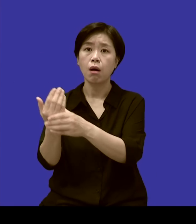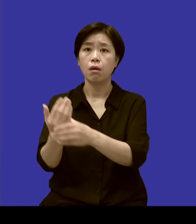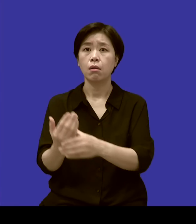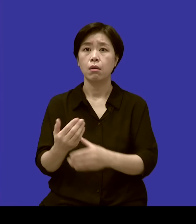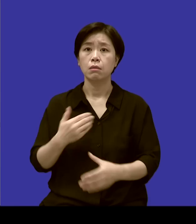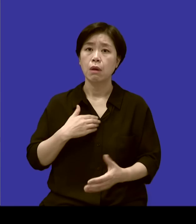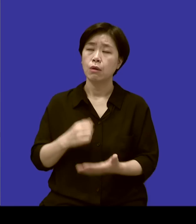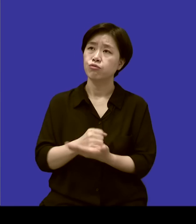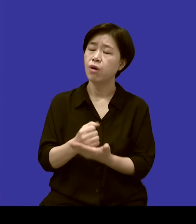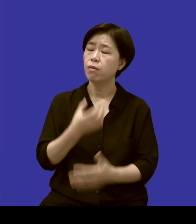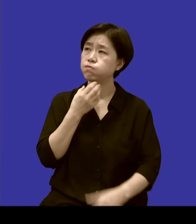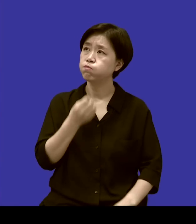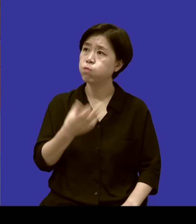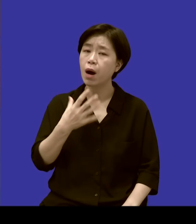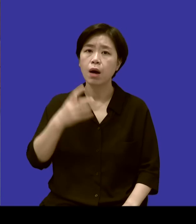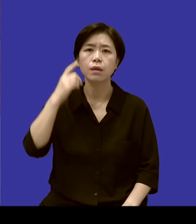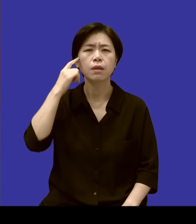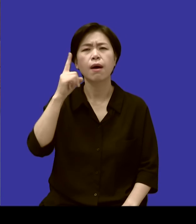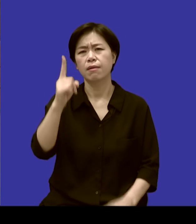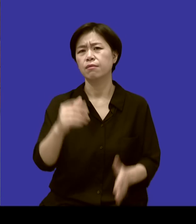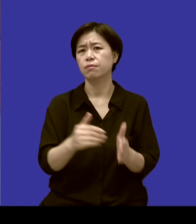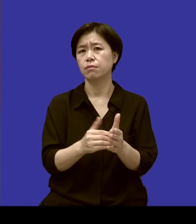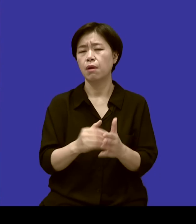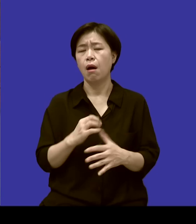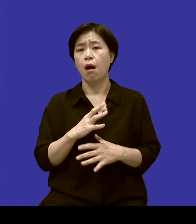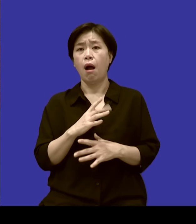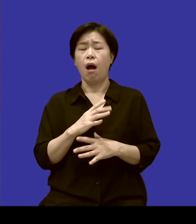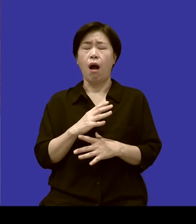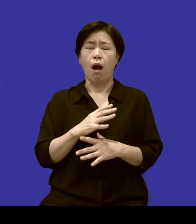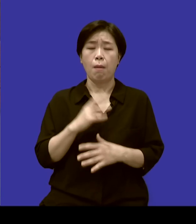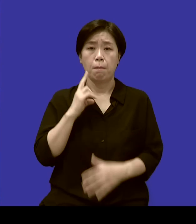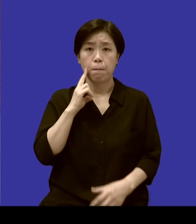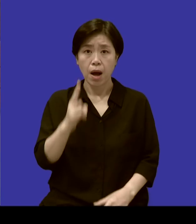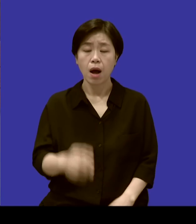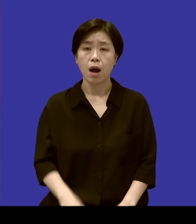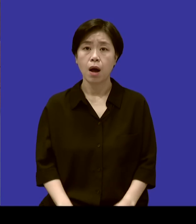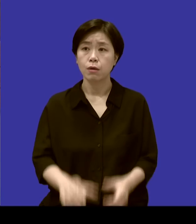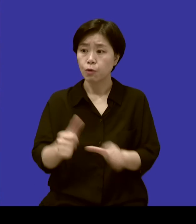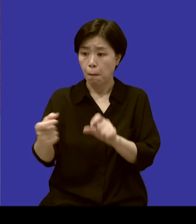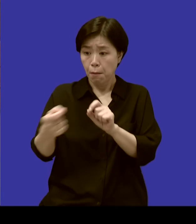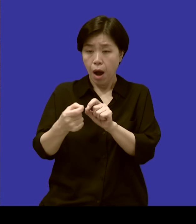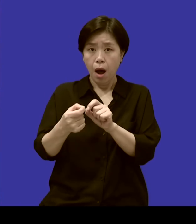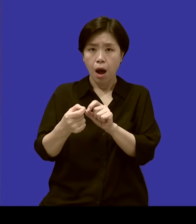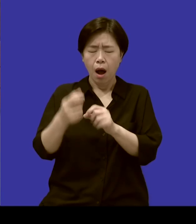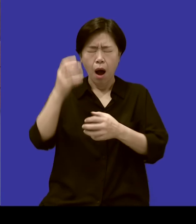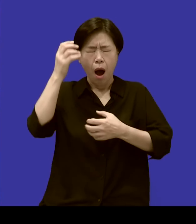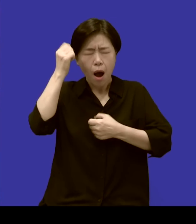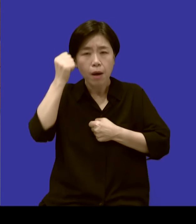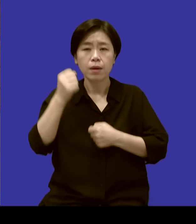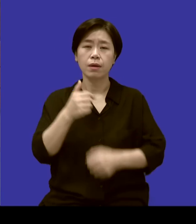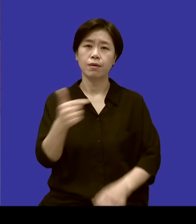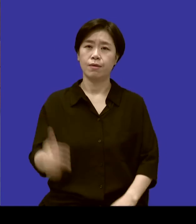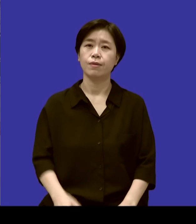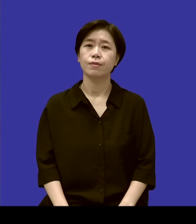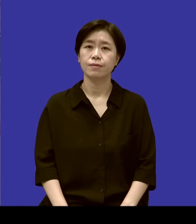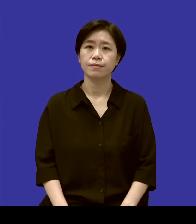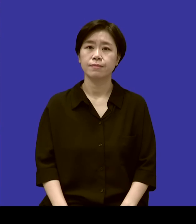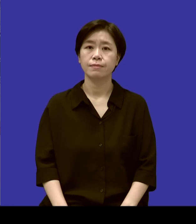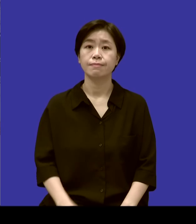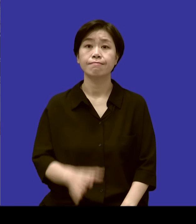이런 팔짱가 보다 이렇게 생각했어요. 그 두려움에 견뎠군요. 너무 그냥 죽음에 휘감면서. 대해 너무 트라우마가 생겨서 예, 예. 아니 그래서.